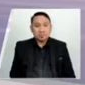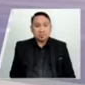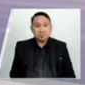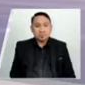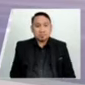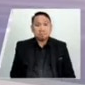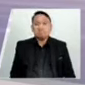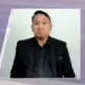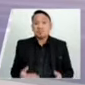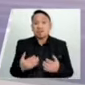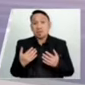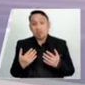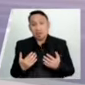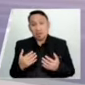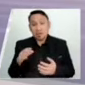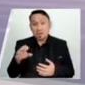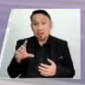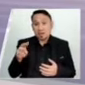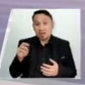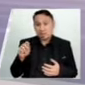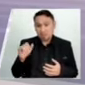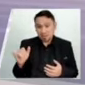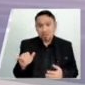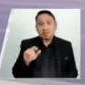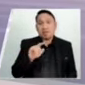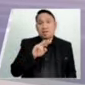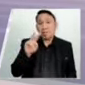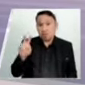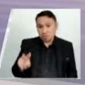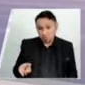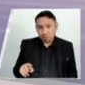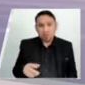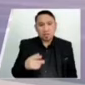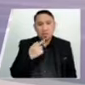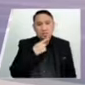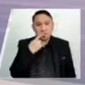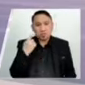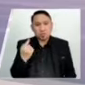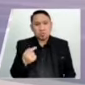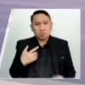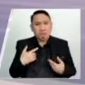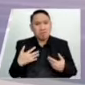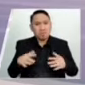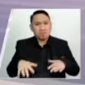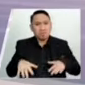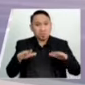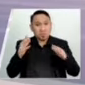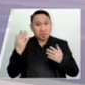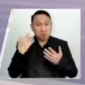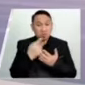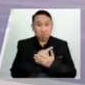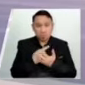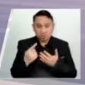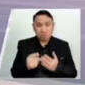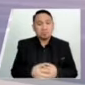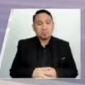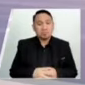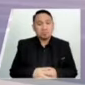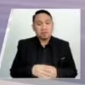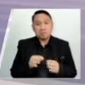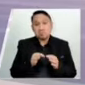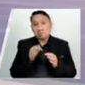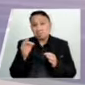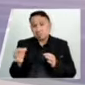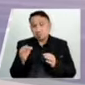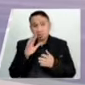Isinailalim na rin sa state of calamity ang Valenzuela City dahil sa malawakang pagbaha noong nakaraang linggo. Iniurong din ang pasukan doon sa